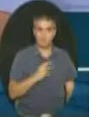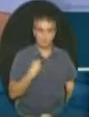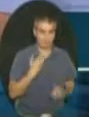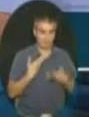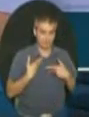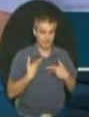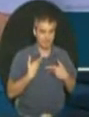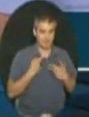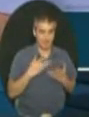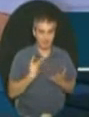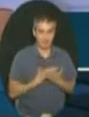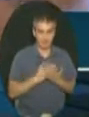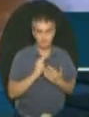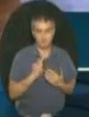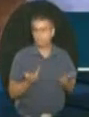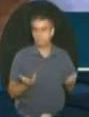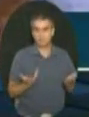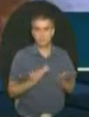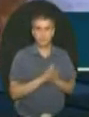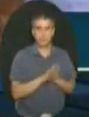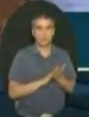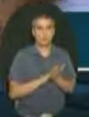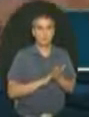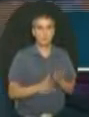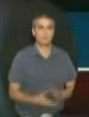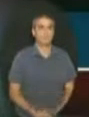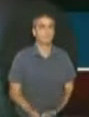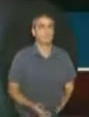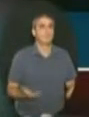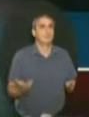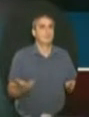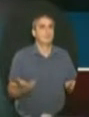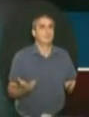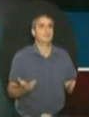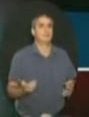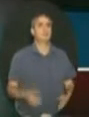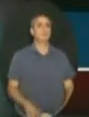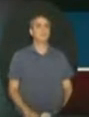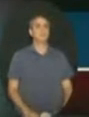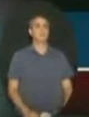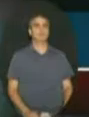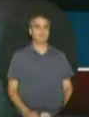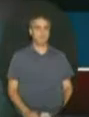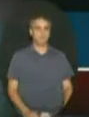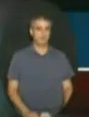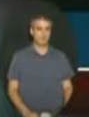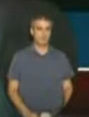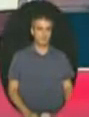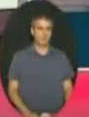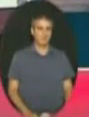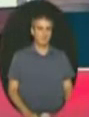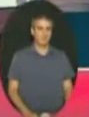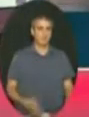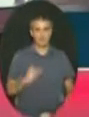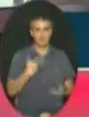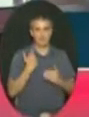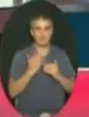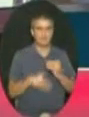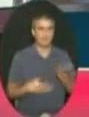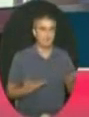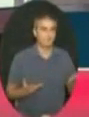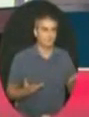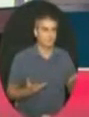אם אני לא הייתי מקבל את ההצעה השנייה, אז לא היה כלום. אני רק אעשה סדר למה, מי שלא הבין את הסיפור. אנחנו חותרים לסיום, אז בואו נסגור